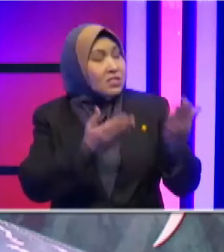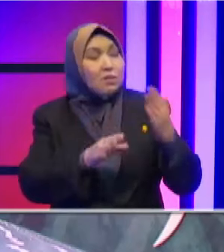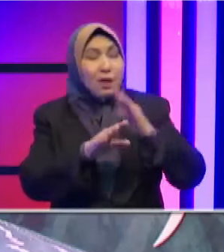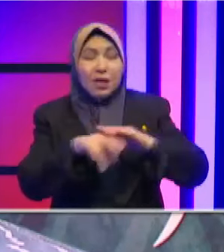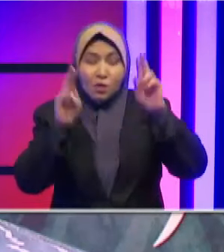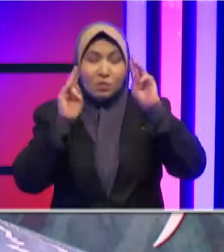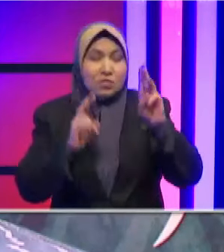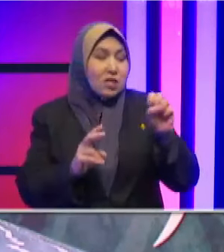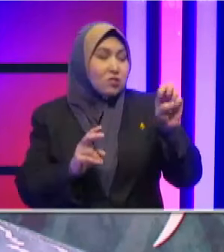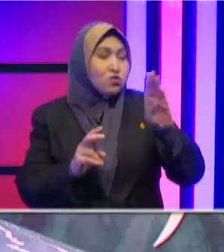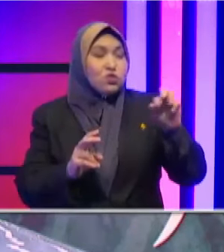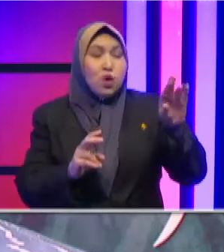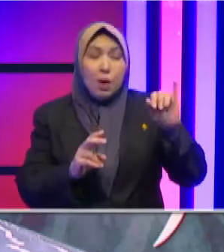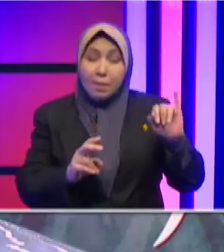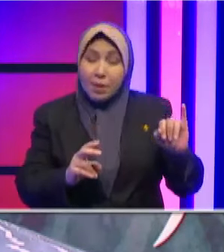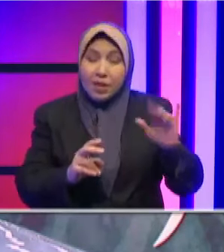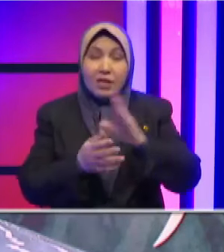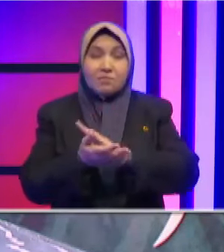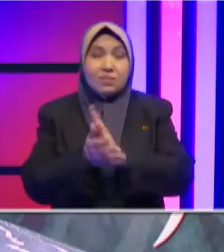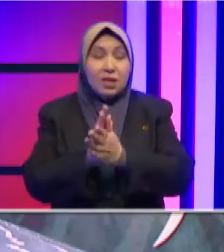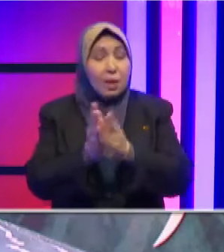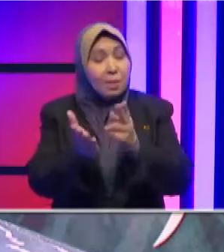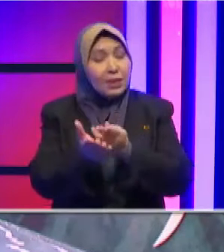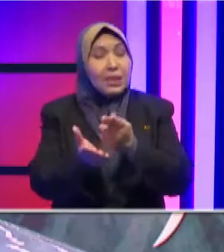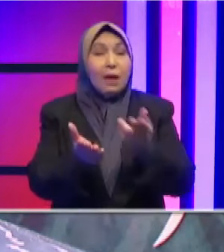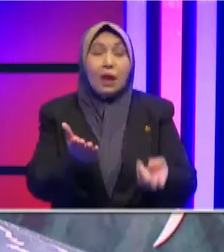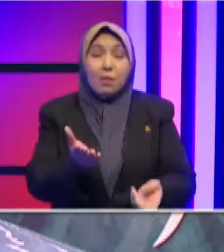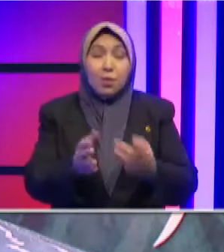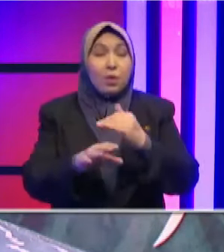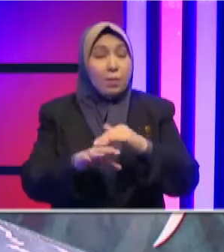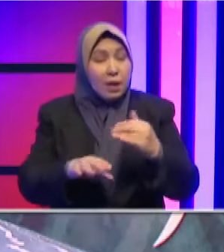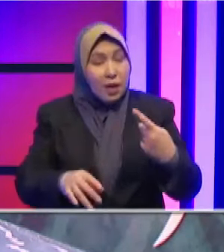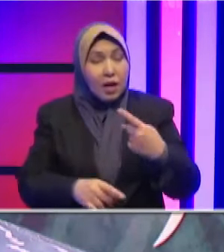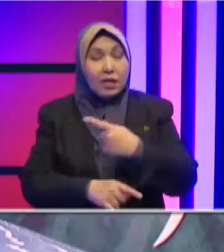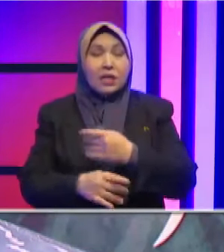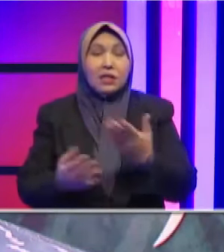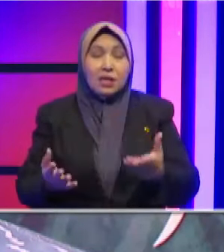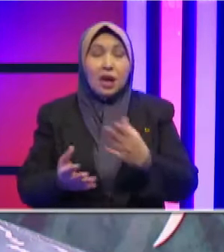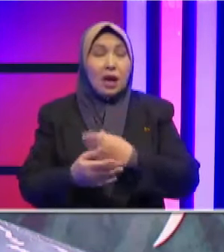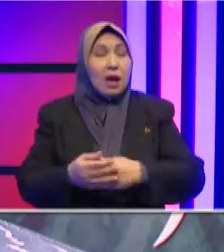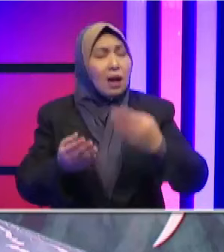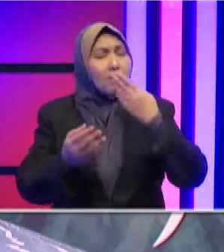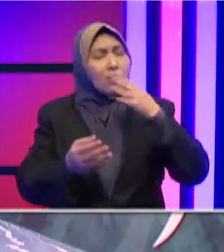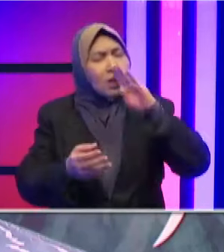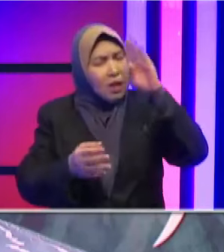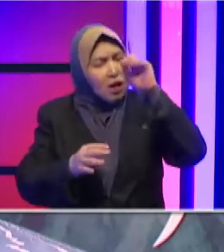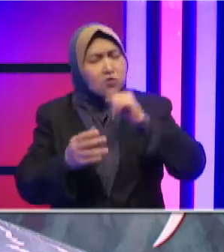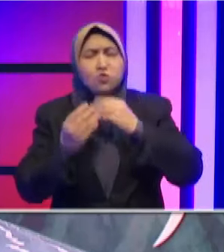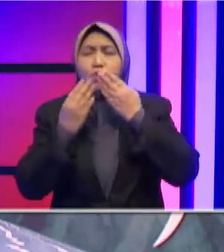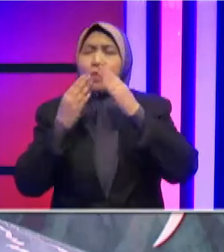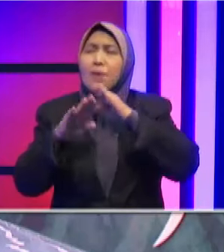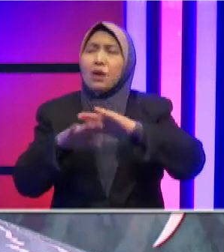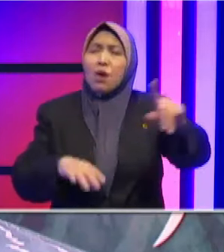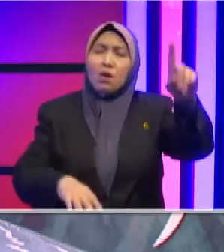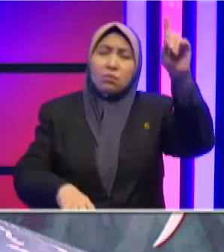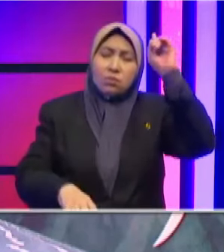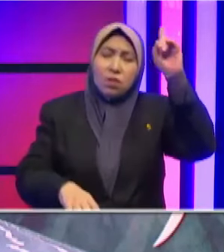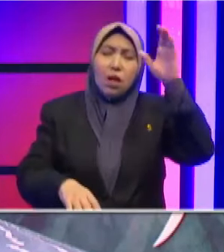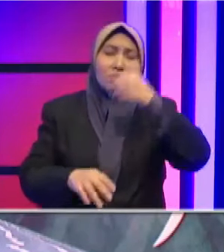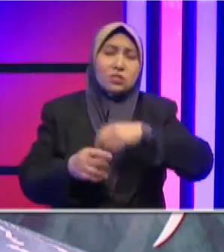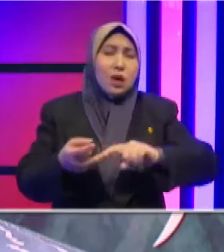nurchaili Muhamad bentar about the pada kali ini hamdulillah syukur pada Allah subhanahuwata'ala menutup-nutupi